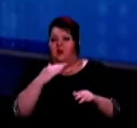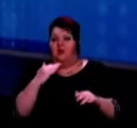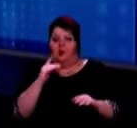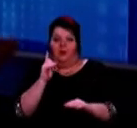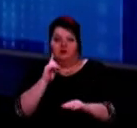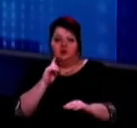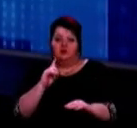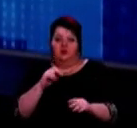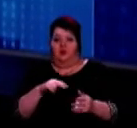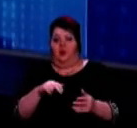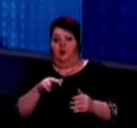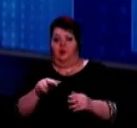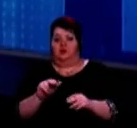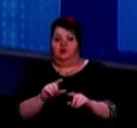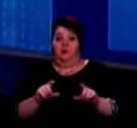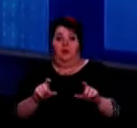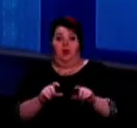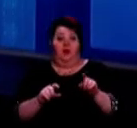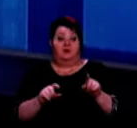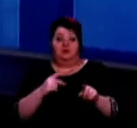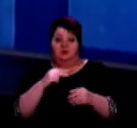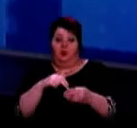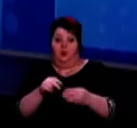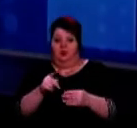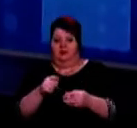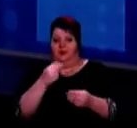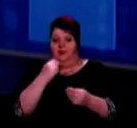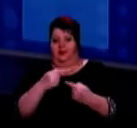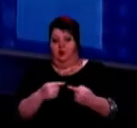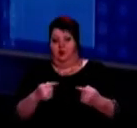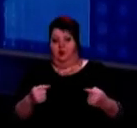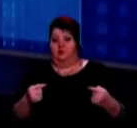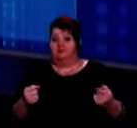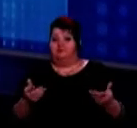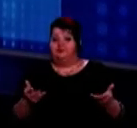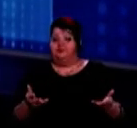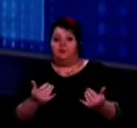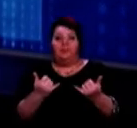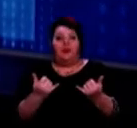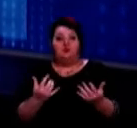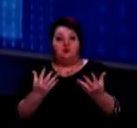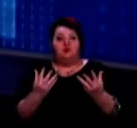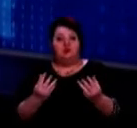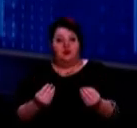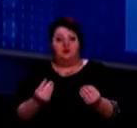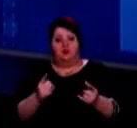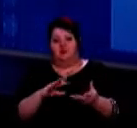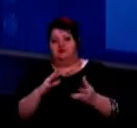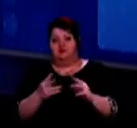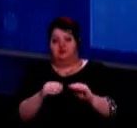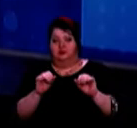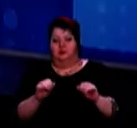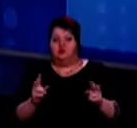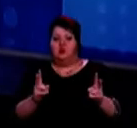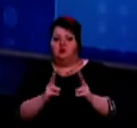зручніше пройтися через дорогу в магазин і купити там продукти харчування. Але на сьогоднішній день, в принципі, можна зустріти